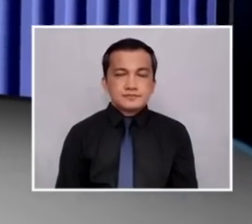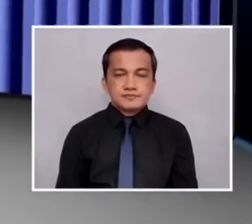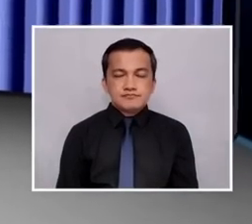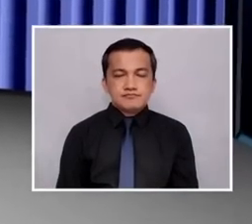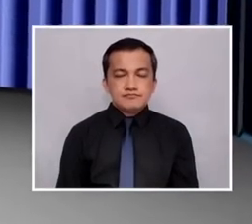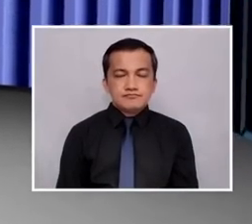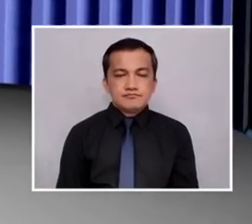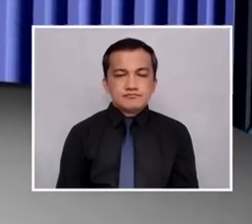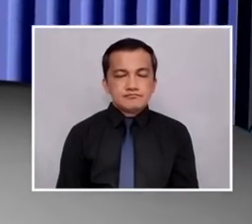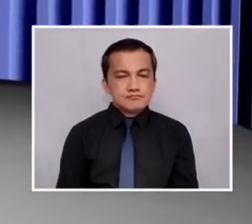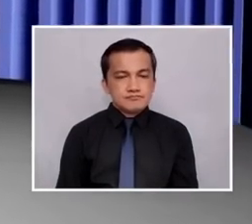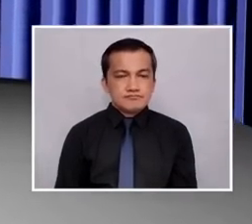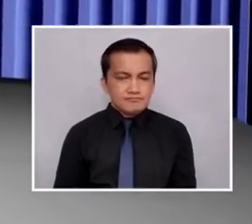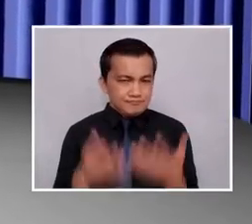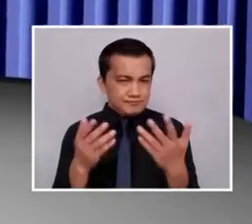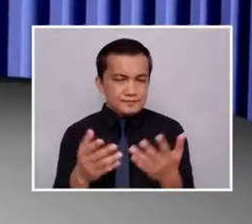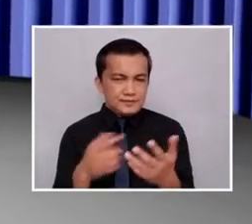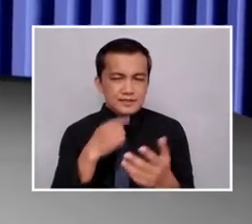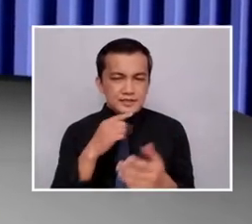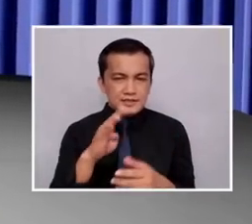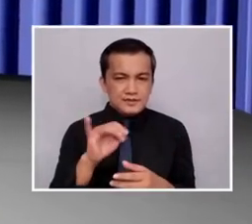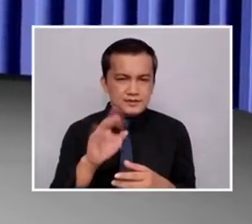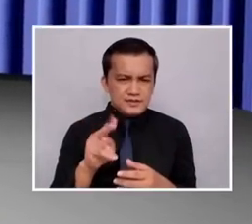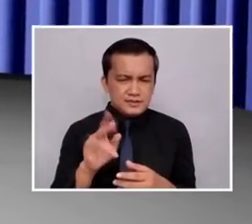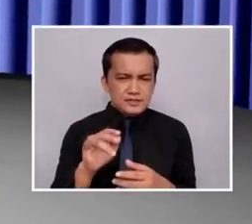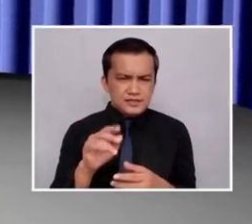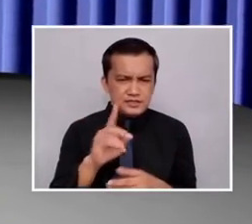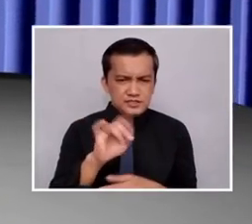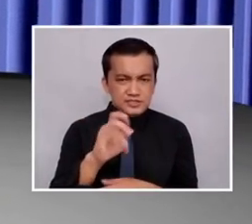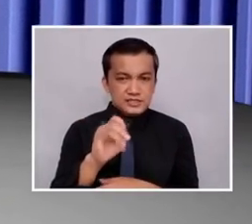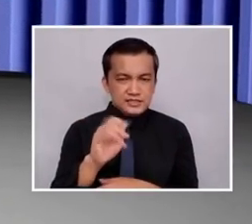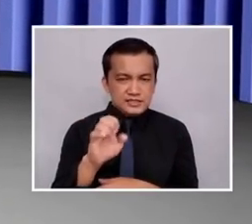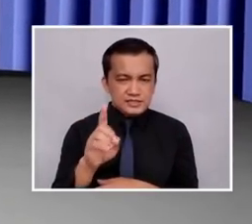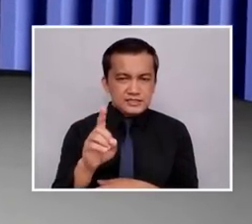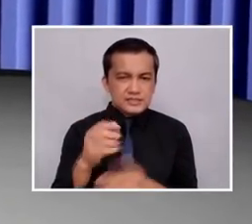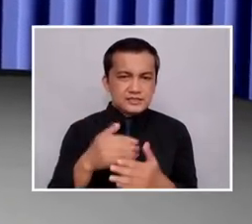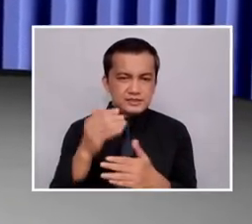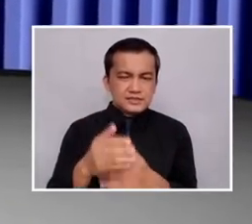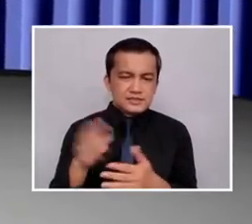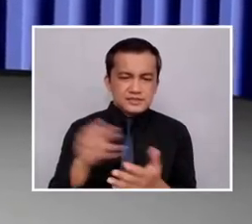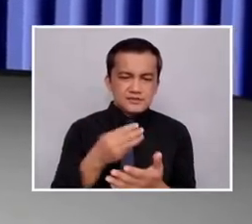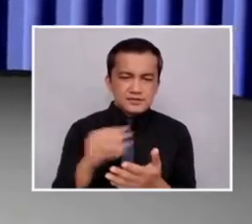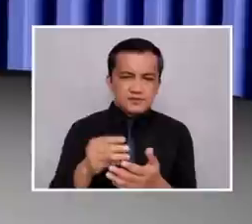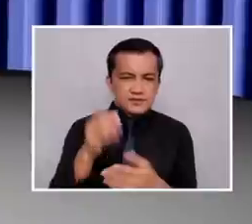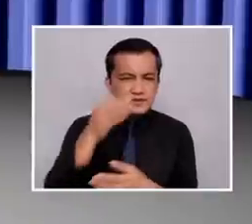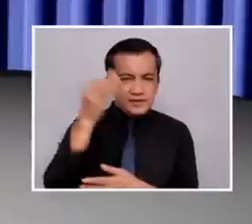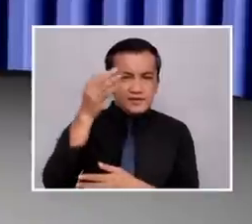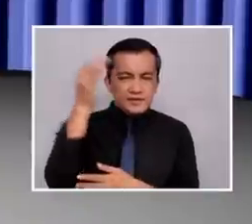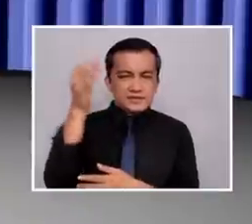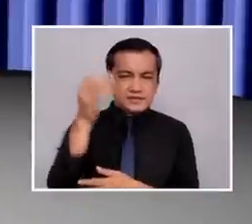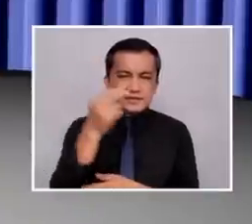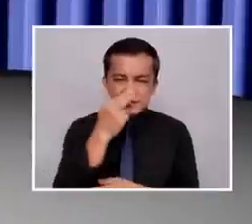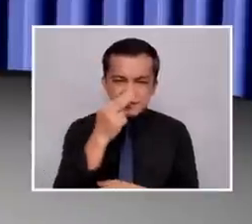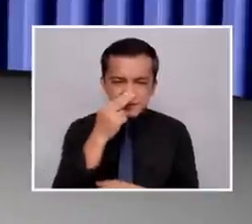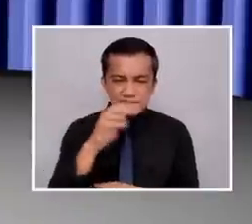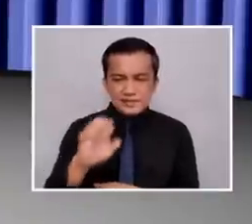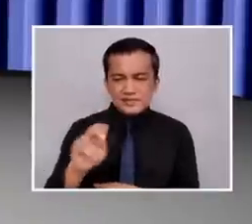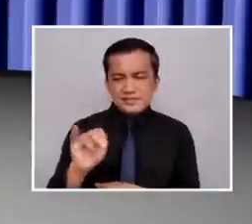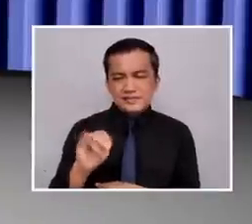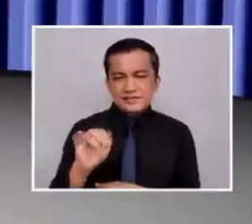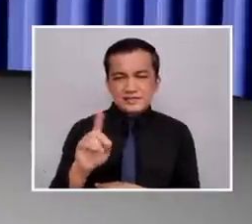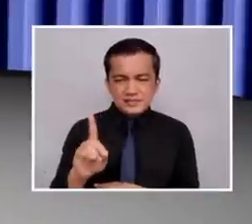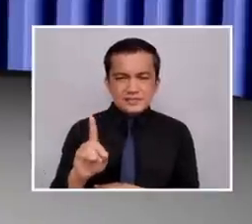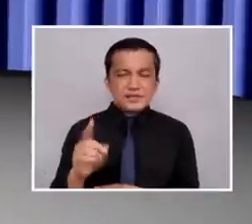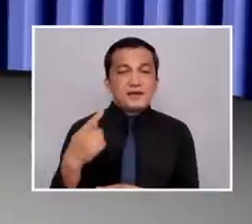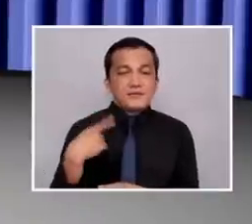Malapit nang mapanood ang Disney film na Disenchanted, ang sequel ng musical fantasy comedy film na Enchanted. May reaksyon